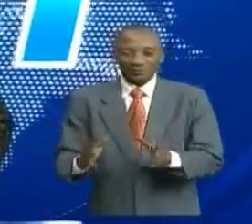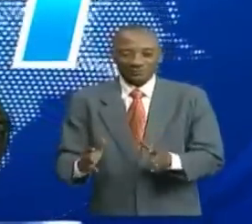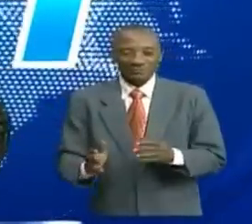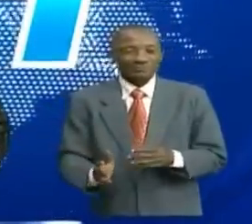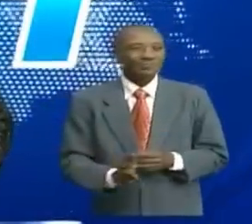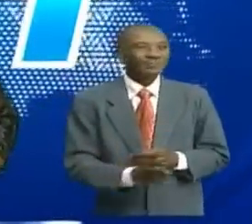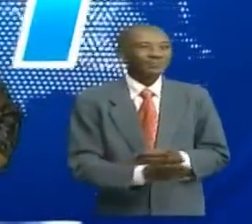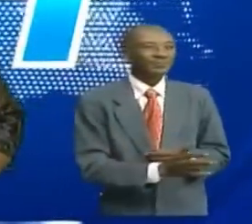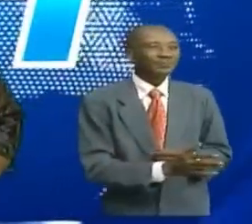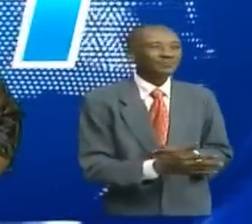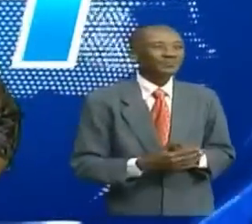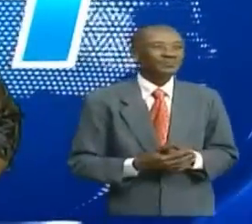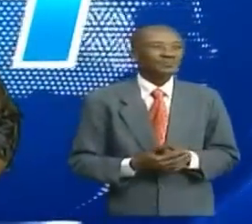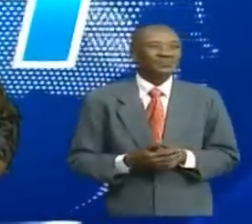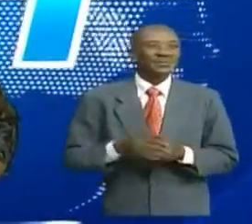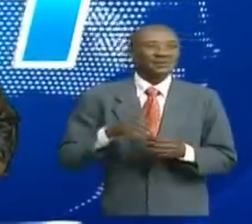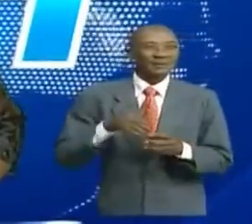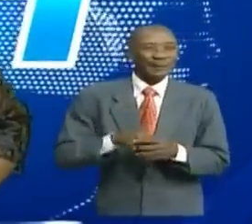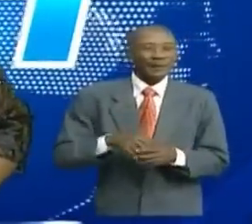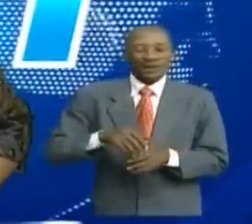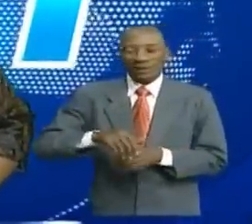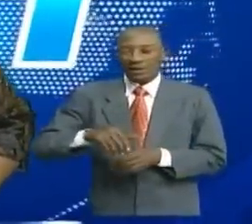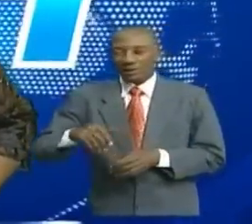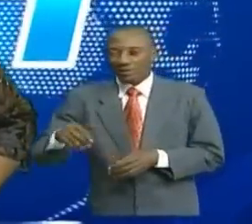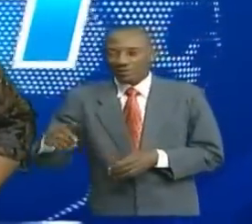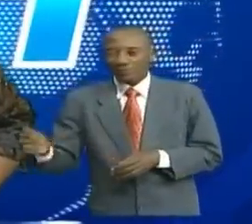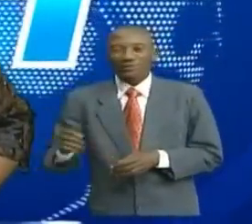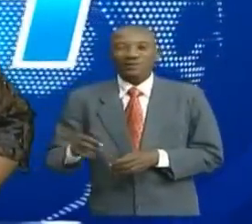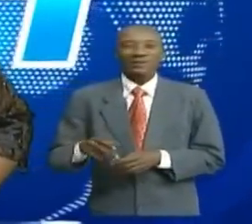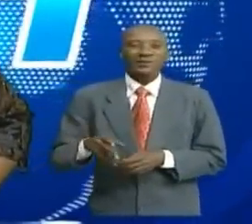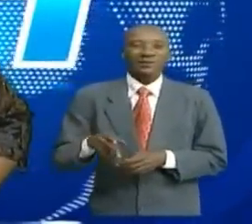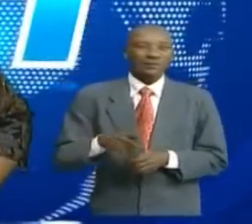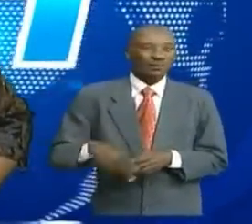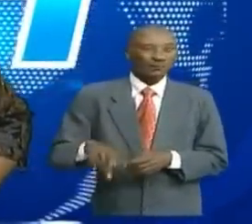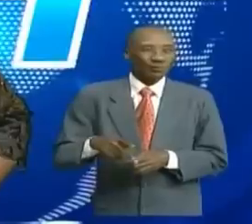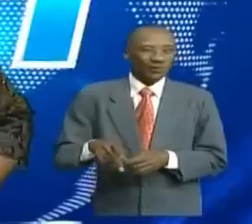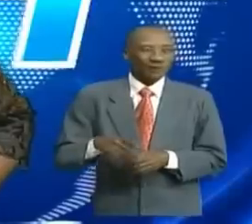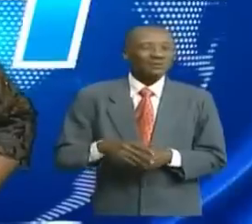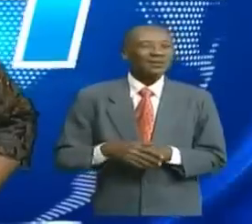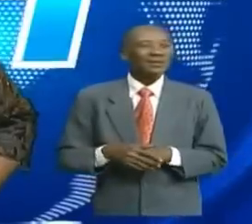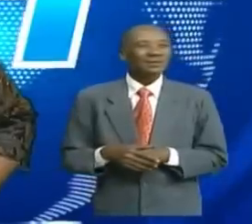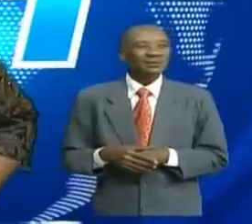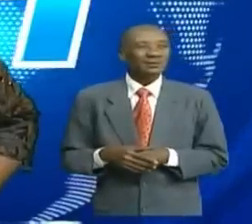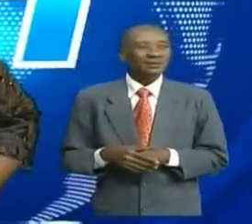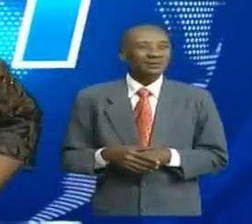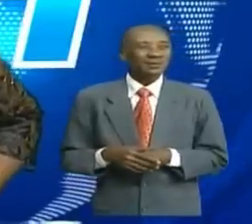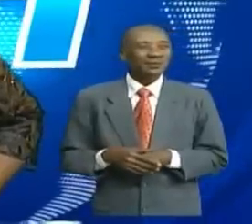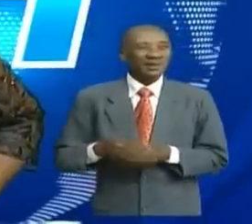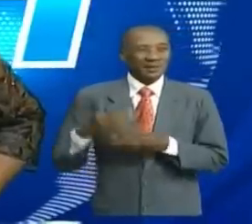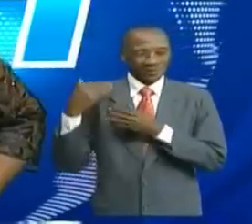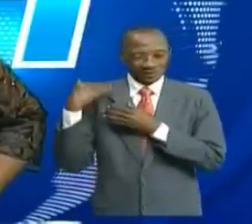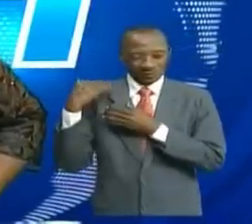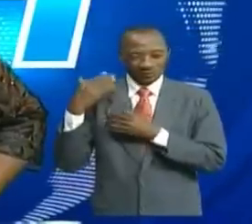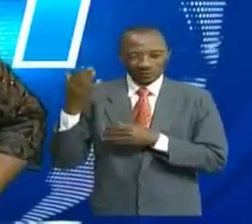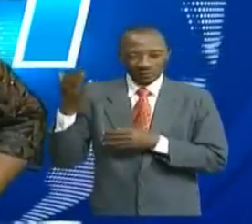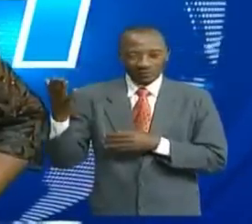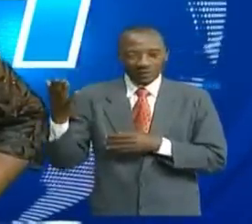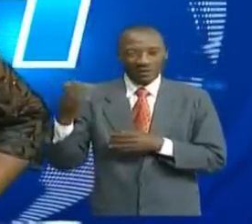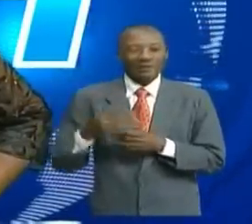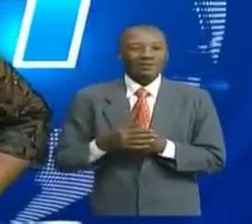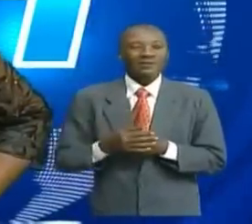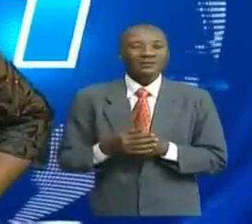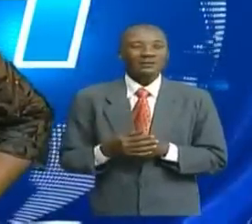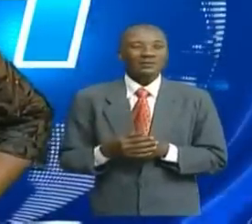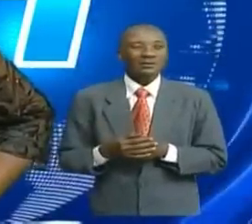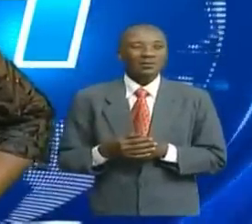Du Nord Kivu, la route nationale numéro D est en pleine réhabilitation. Les autorités provinciales et celles de l'office de route